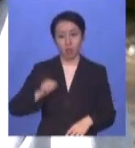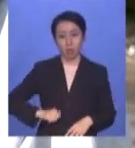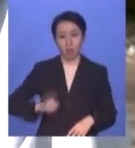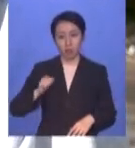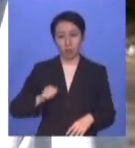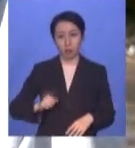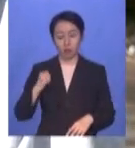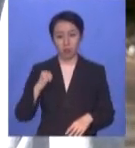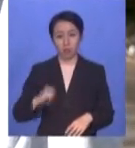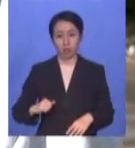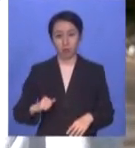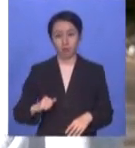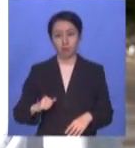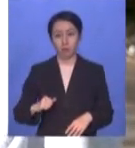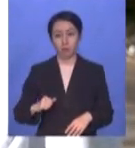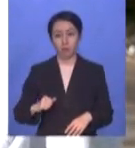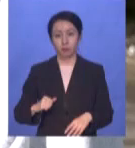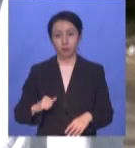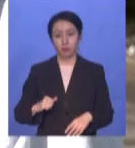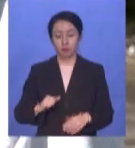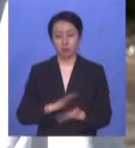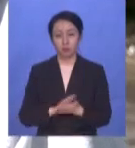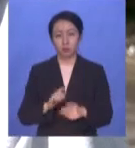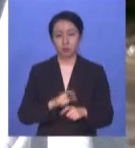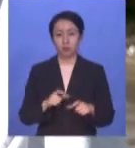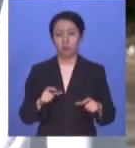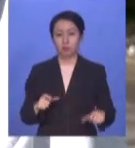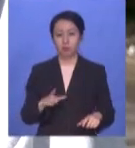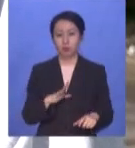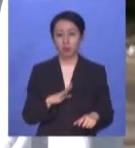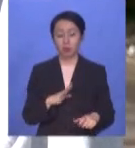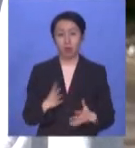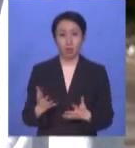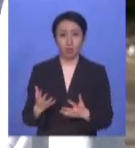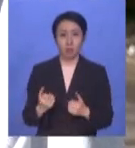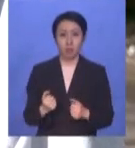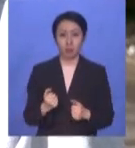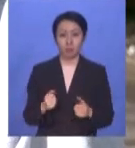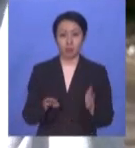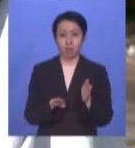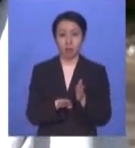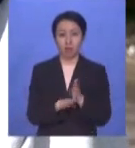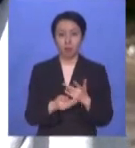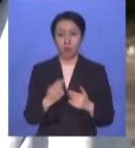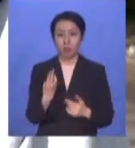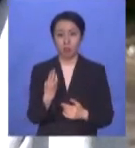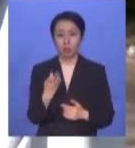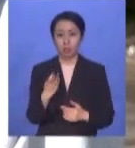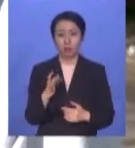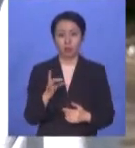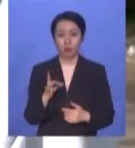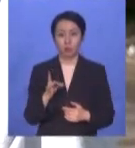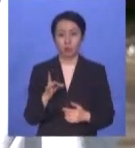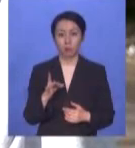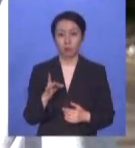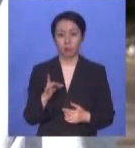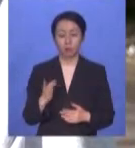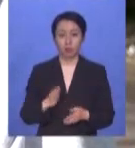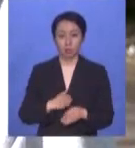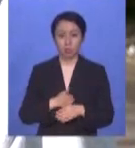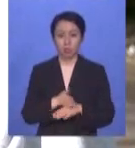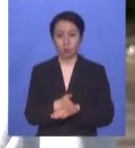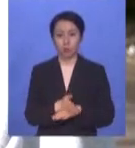ожидаем. Ну, это как бы чисто человеческий фактор. Они забирают материалы, допустим, шифер, профлисты, после них мы уже заходим